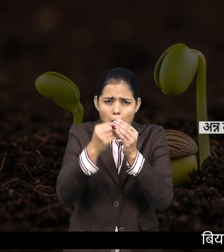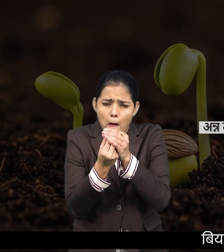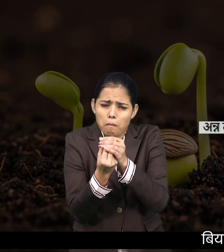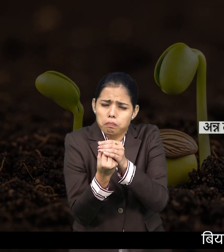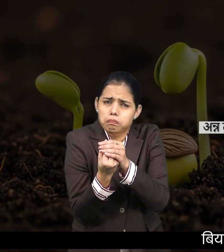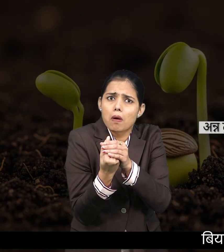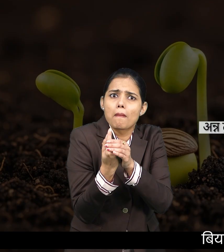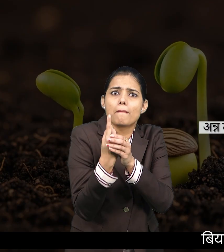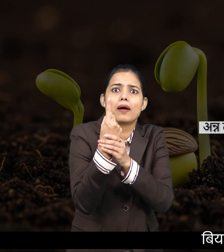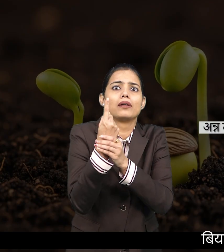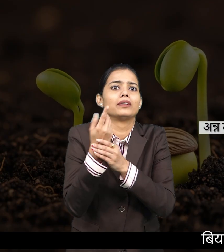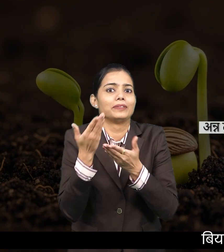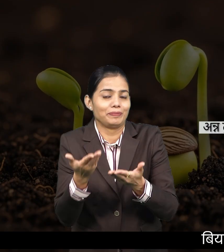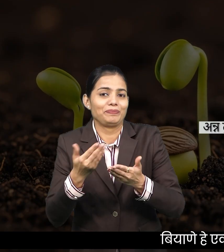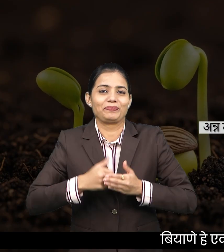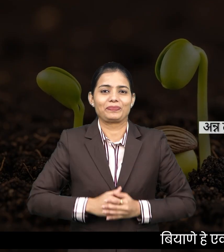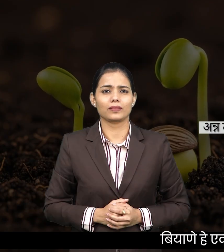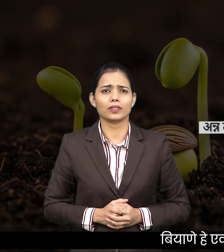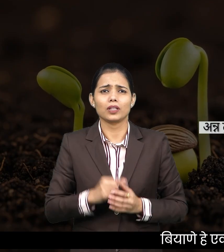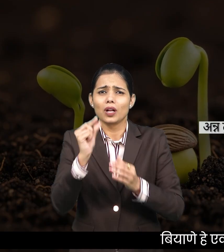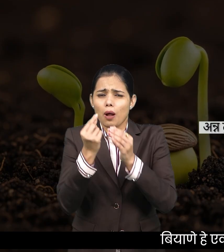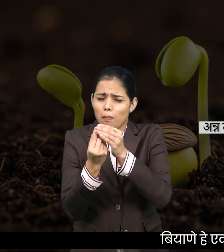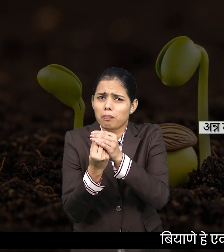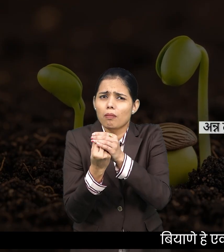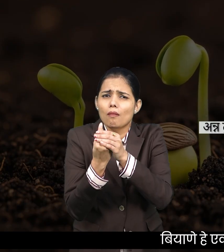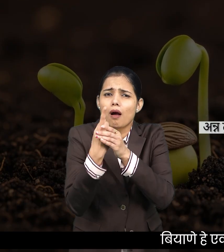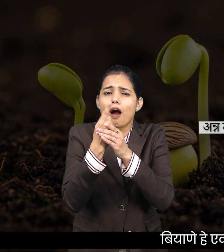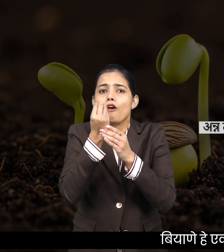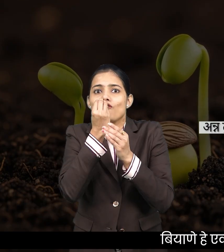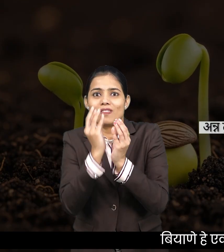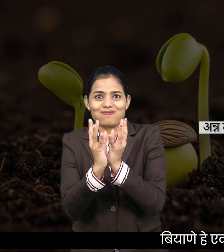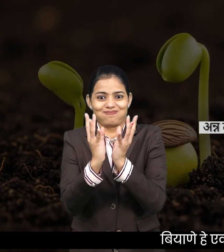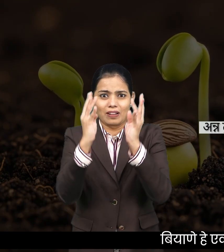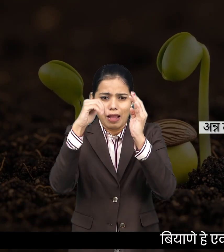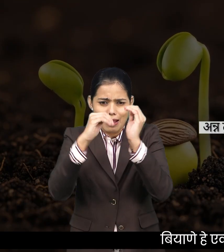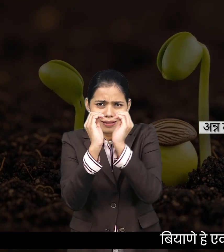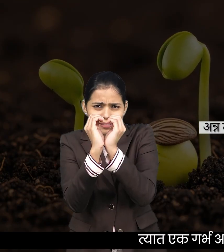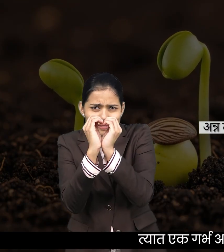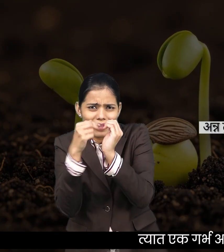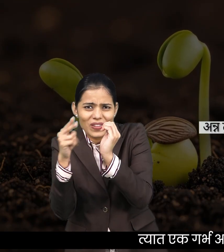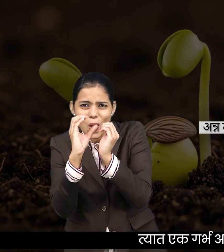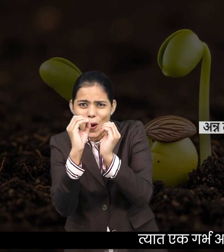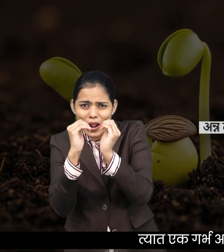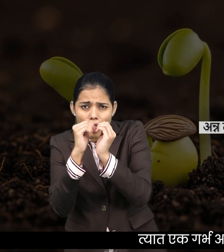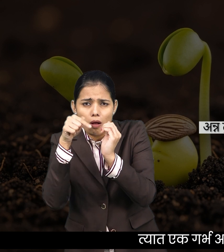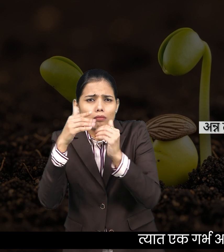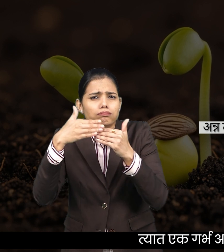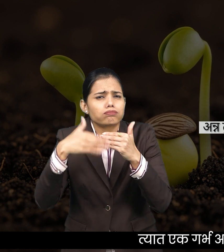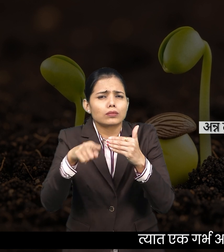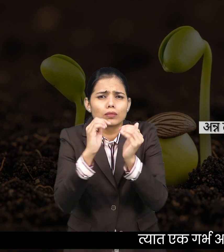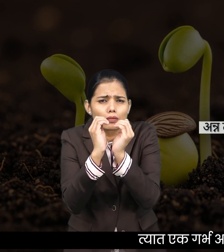बियाण्यांची उगवण. बियाणे हे एक फलित बीजांड असते. त्यात एक